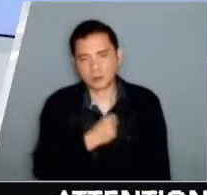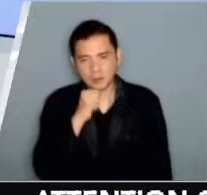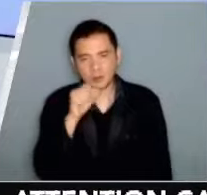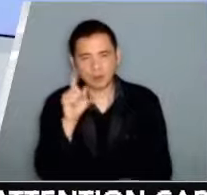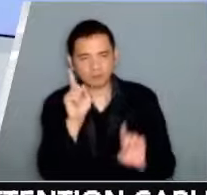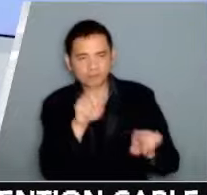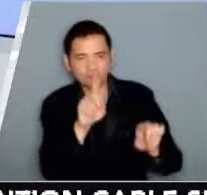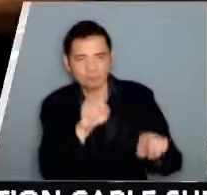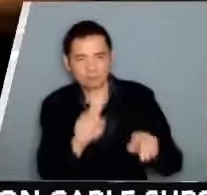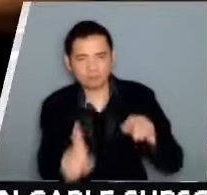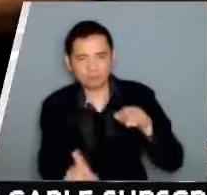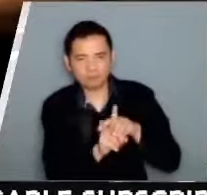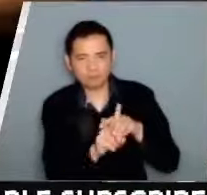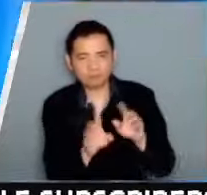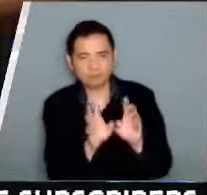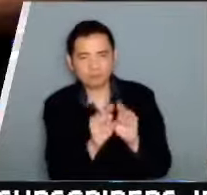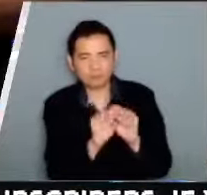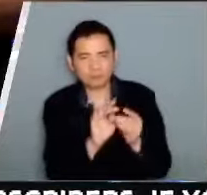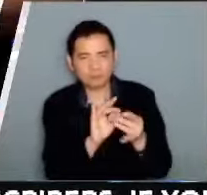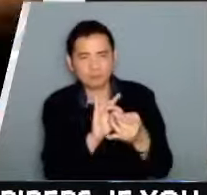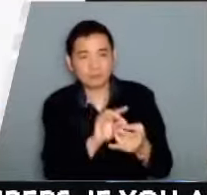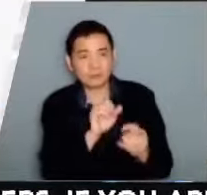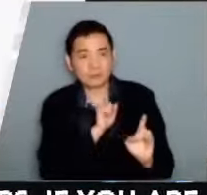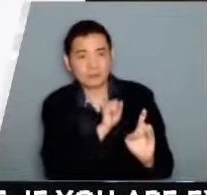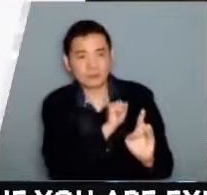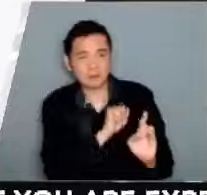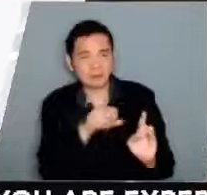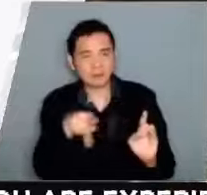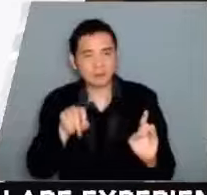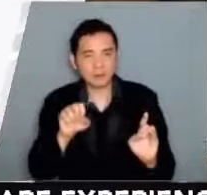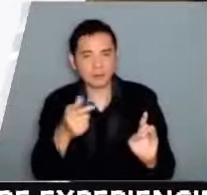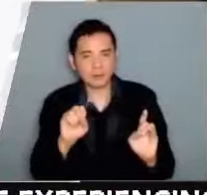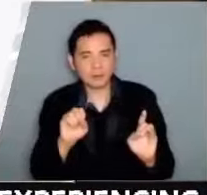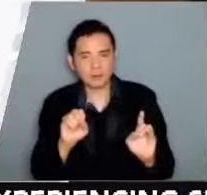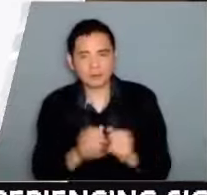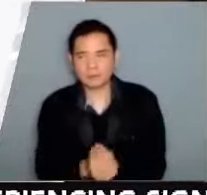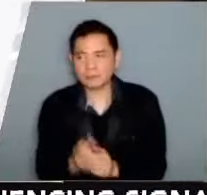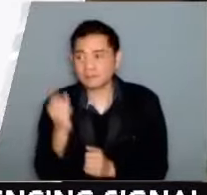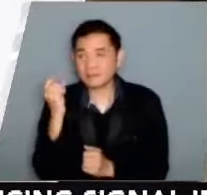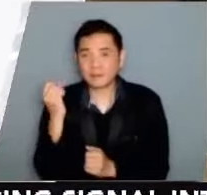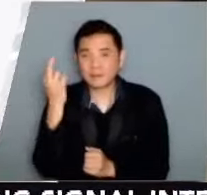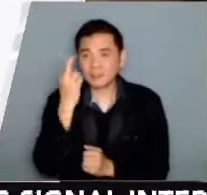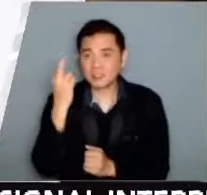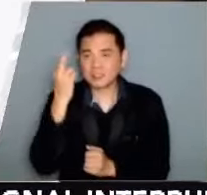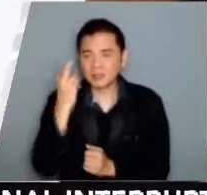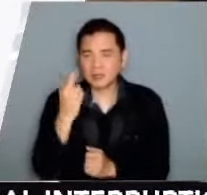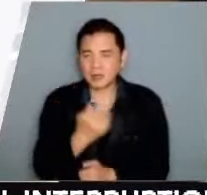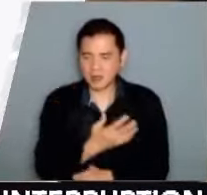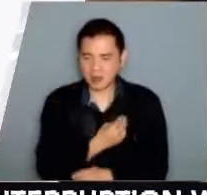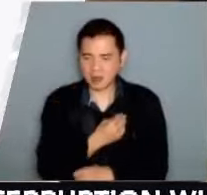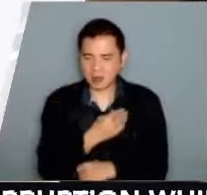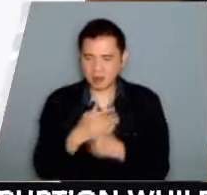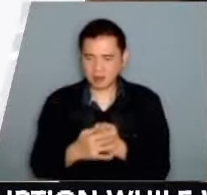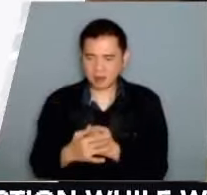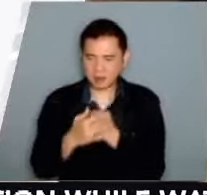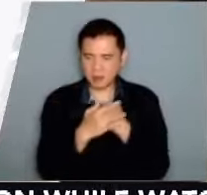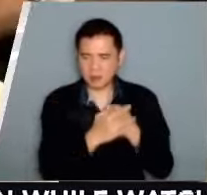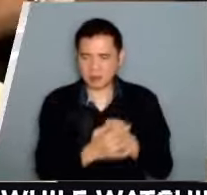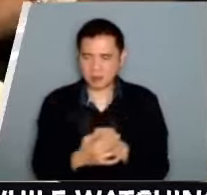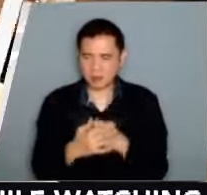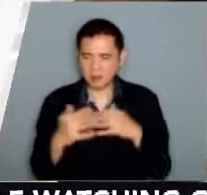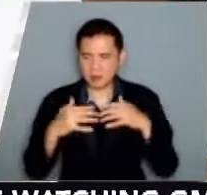pogo. Sabi ni Go, nakaranas siya ng matinding pagod at trauma sa mga naunang hearing at sa mga reklamong inihain laban sa